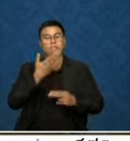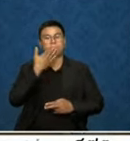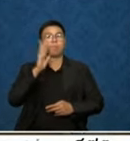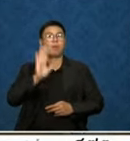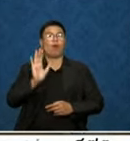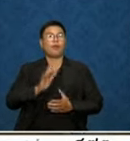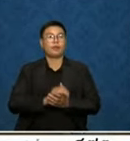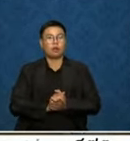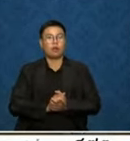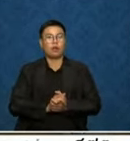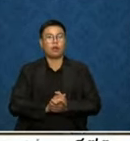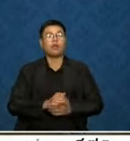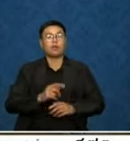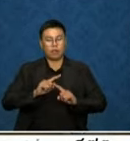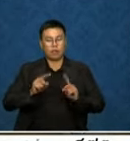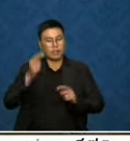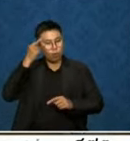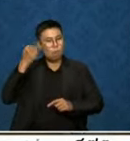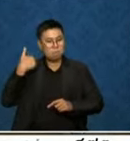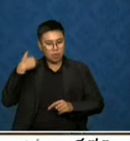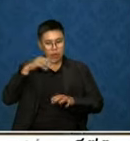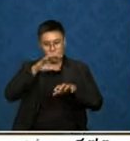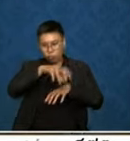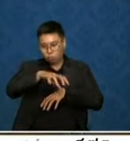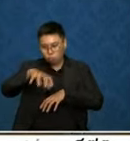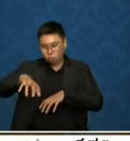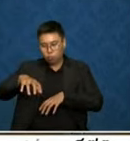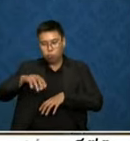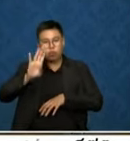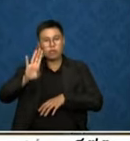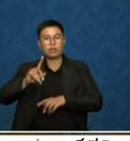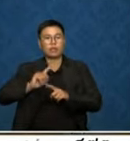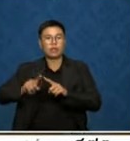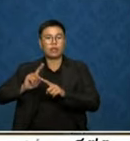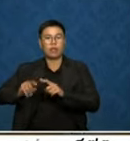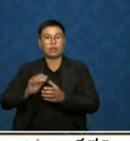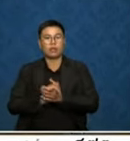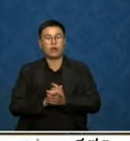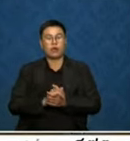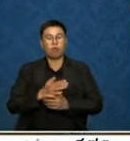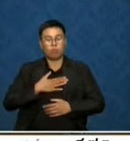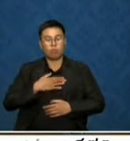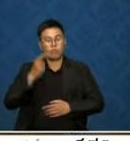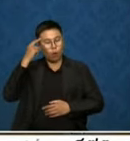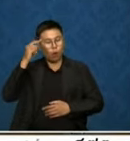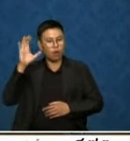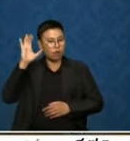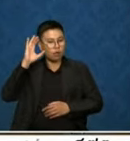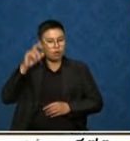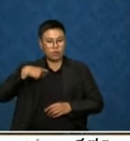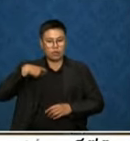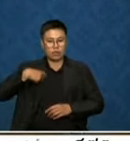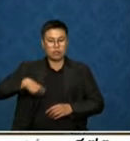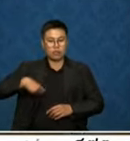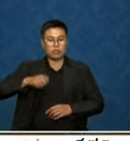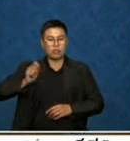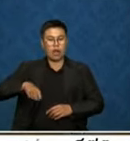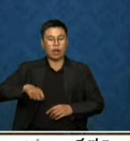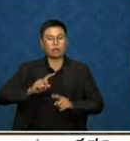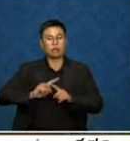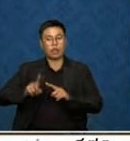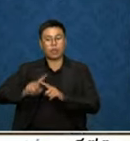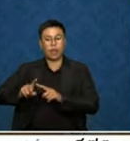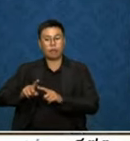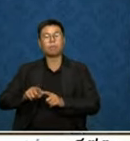ต่ผมเชื่อว่ามีอีกหลายบริษัทซึ่งวันนี้เนี่ยก็ในอีกไม่กี่วันผมเชื่อว่าทนายความต่างๆเนี่ยก็ต้องไปแจ้งด